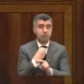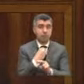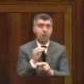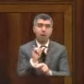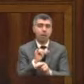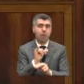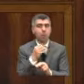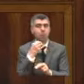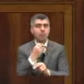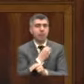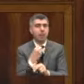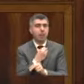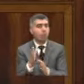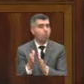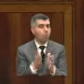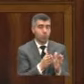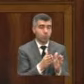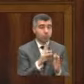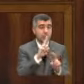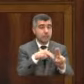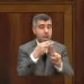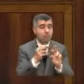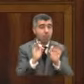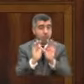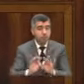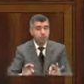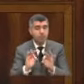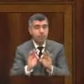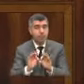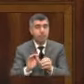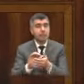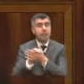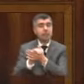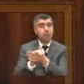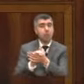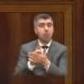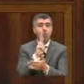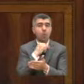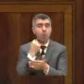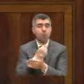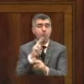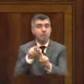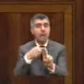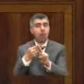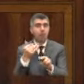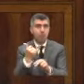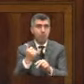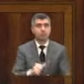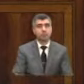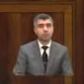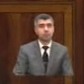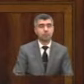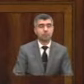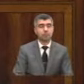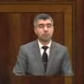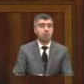في مسائل ديال الصحه. ما جاوبتش على الصحه كتقول لي التضامن ديال الحكومه خصك تجاوب. انا عده